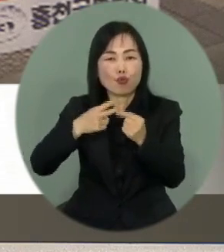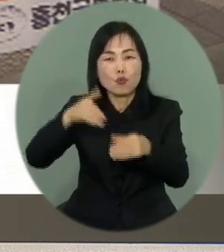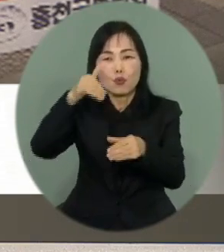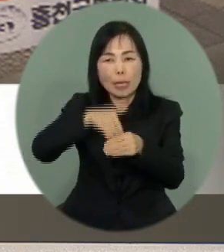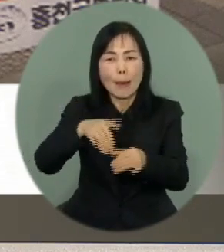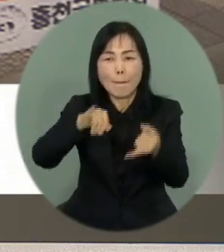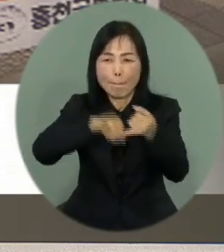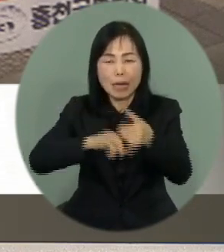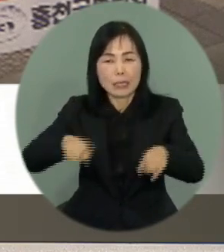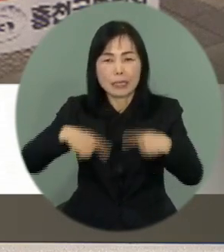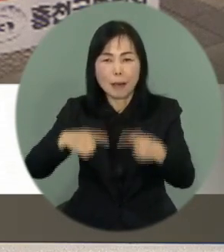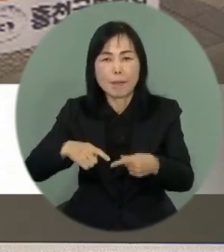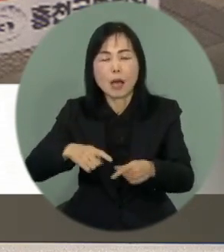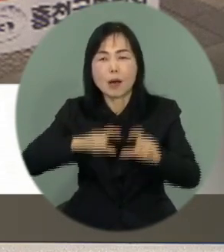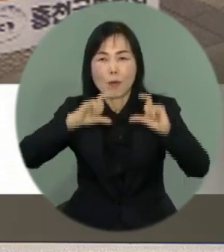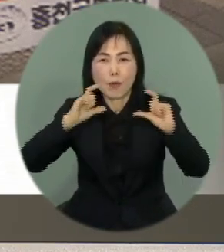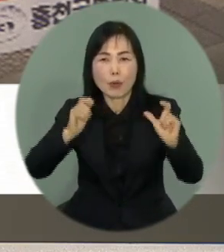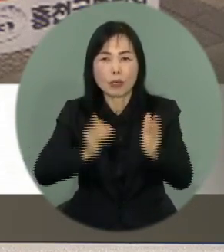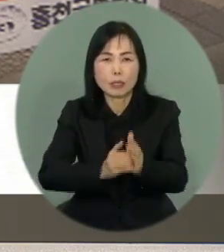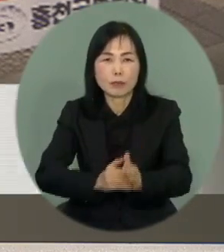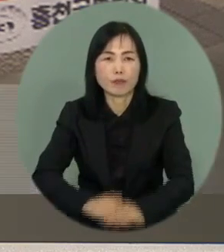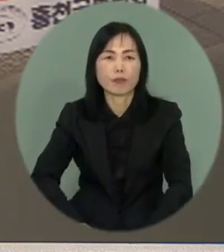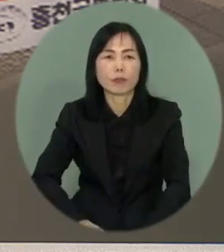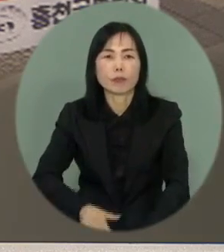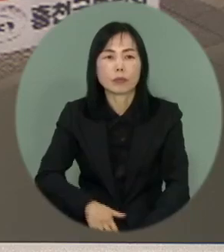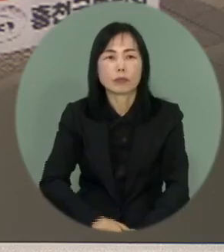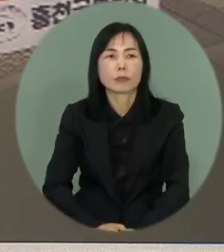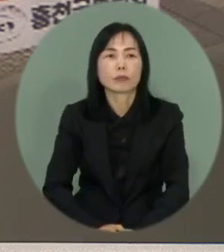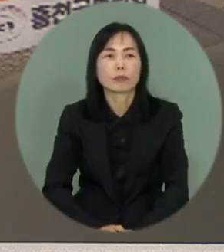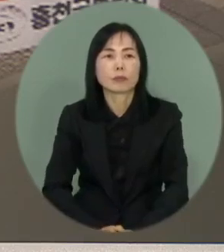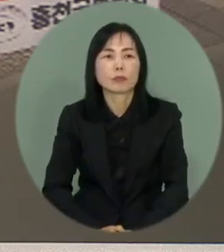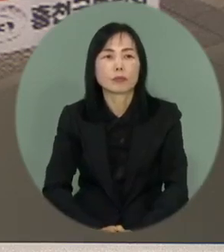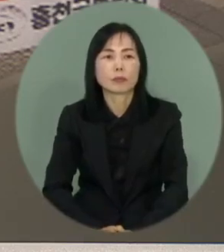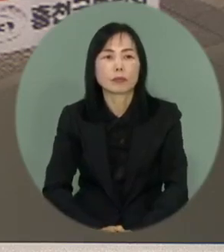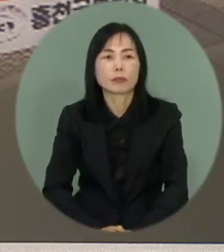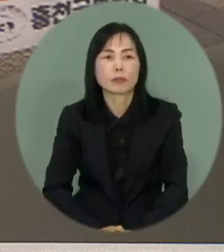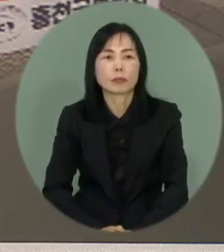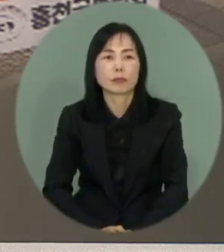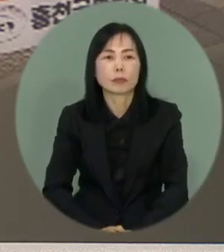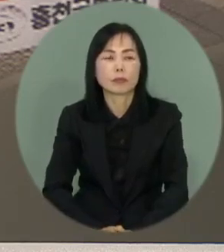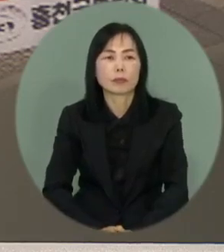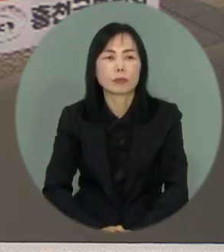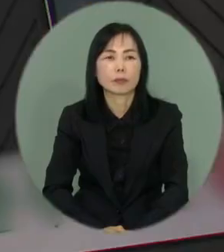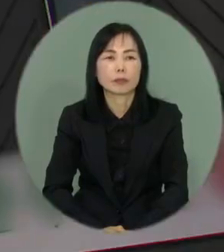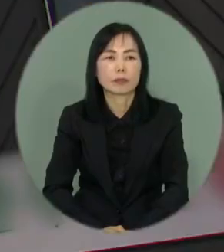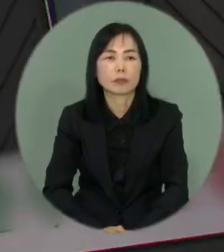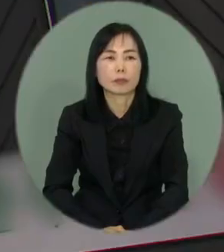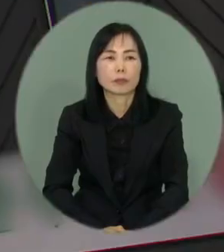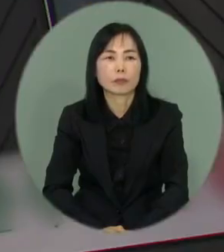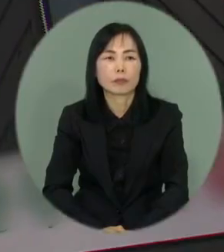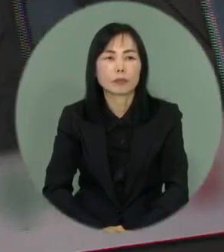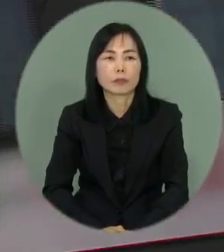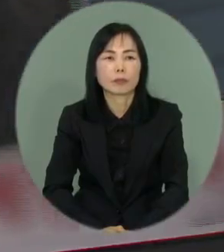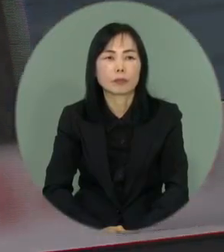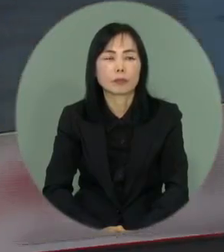반드시 참여하라고 경고했습니다. 먼저 춘천문화방송 나금동 기자입니다.